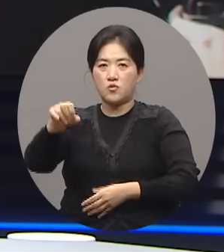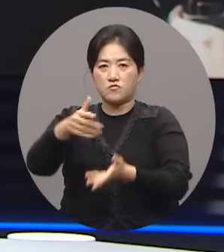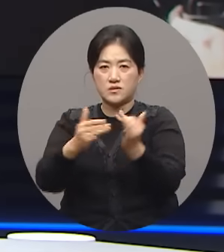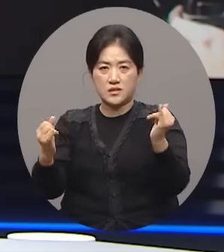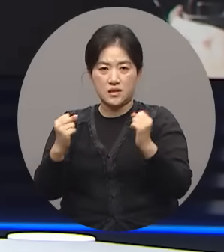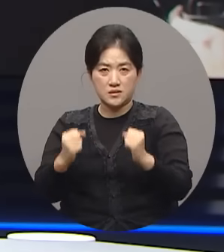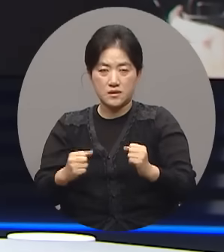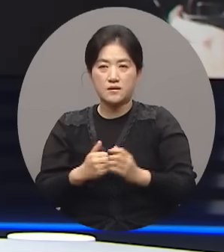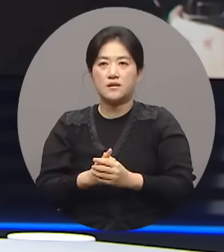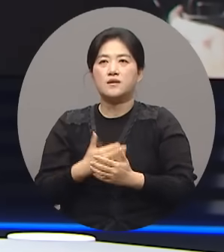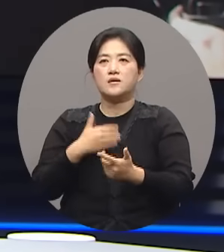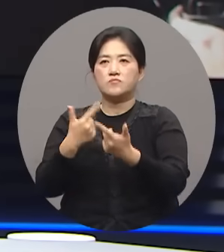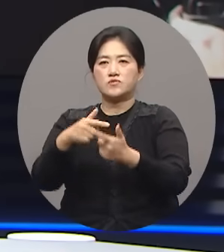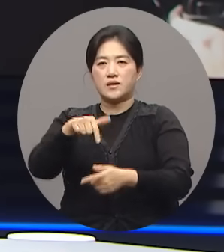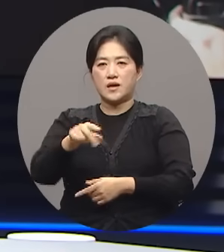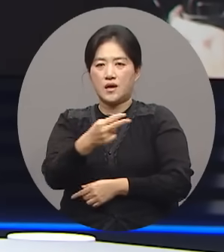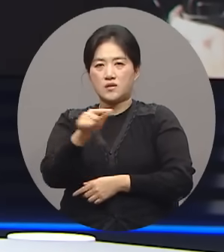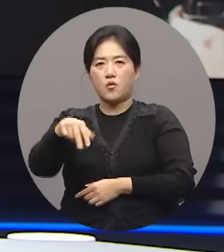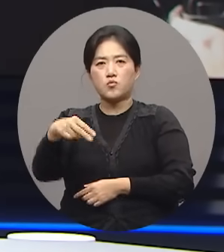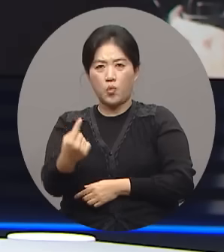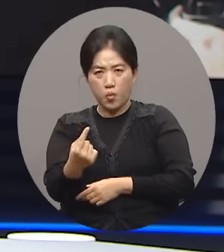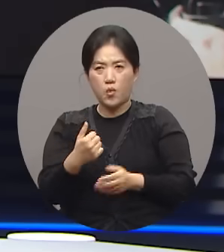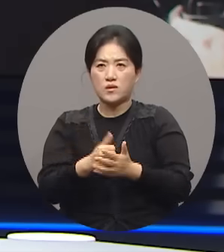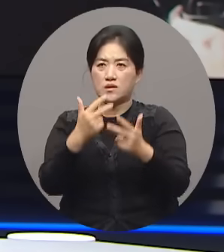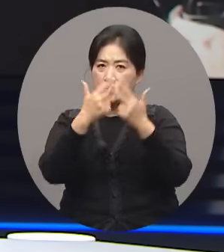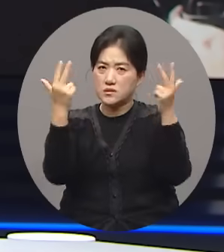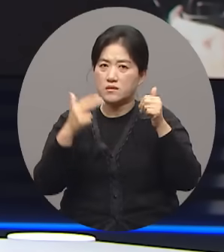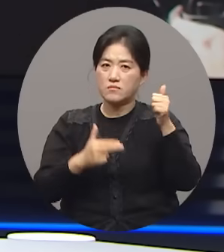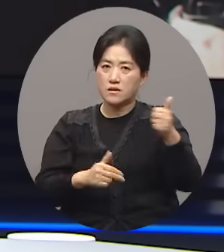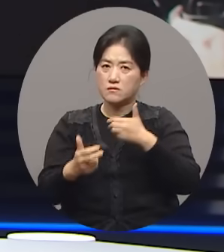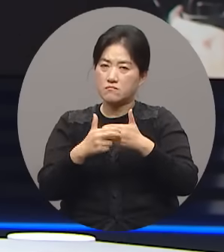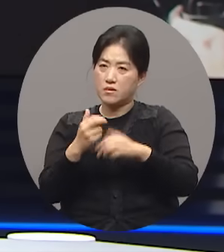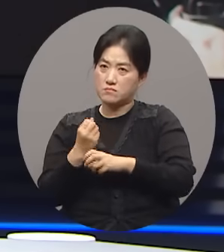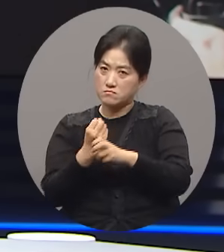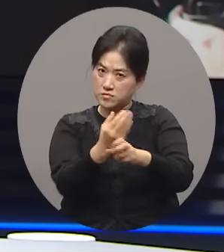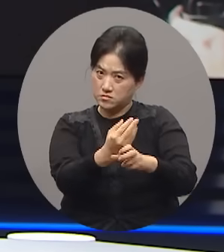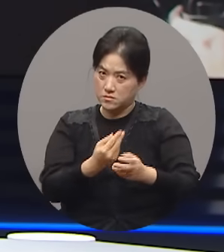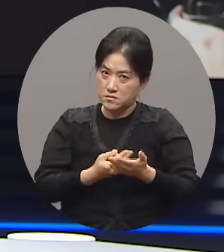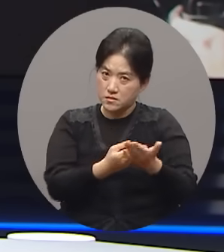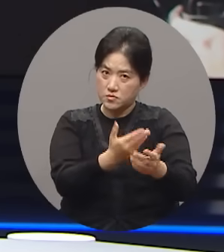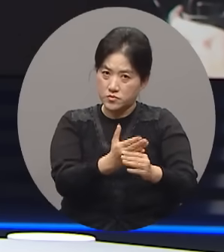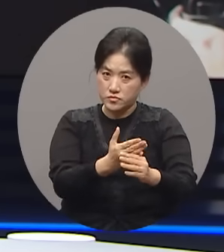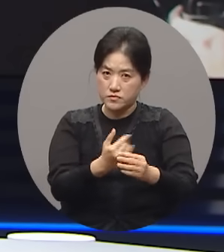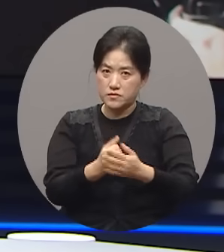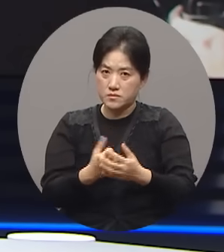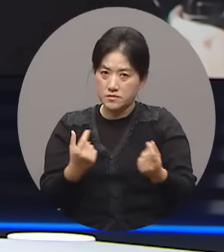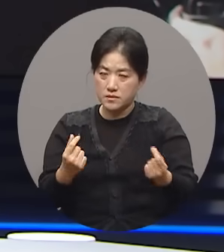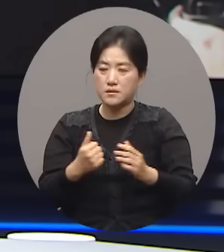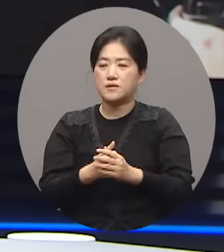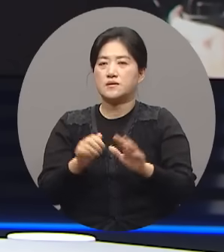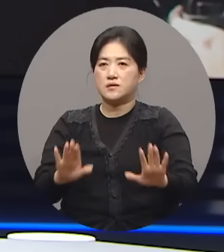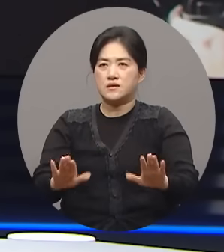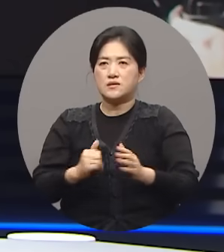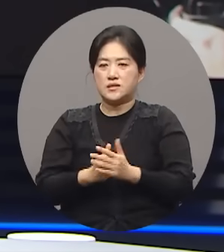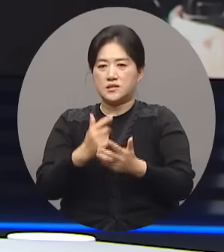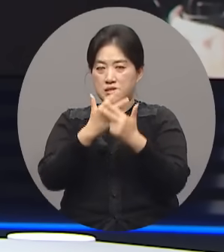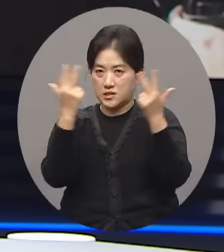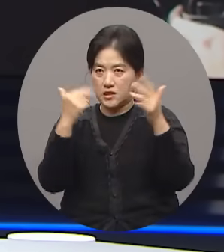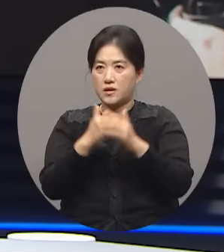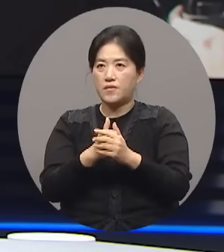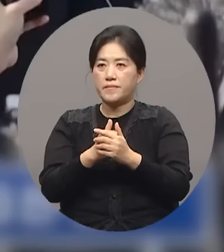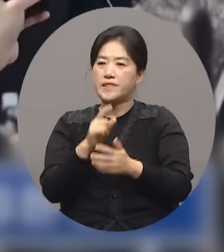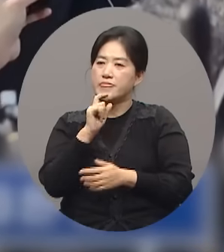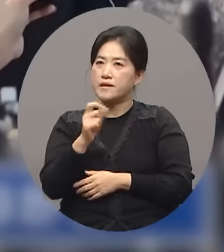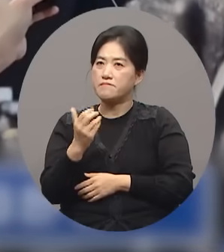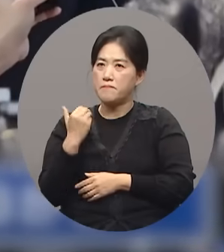있습니까? 네, 부산 가덕도입니다. 네, 이재명 대표는 병원으로 옮겨지고 있죠? 예, 일단 이 대표는